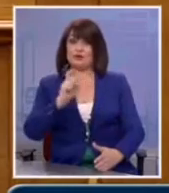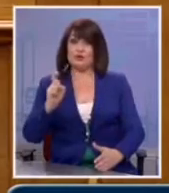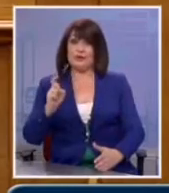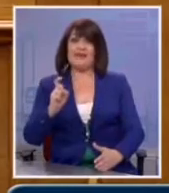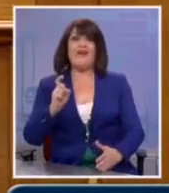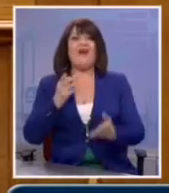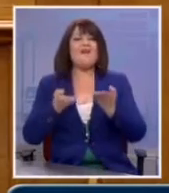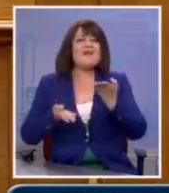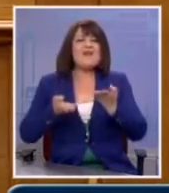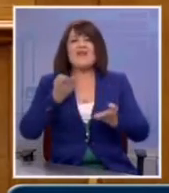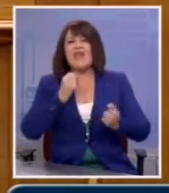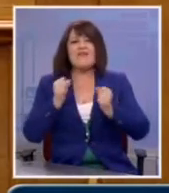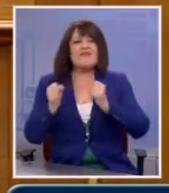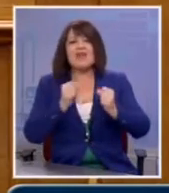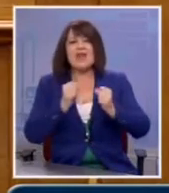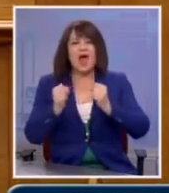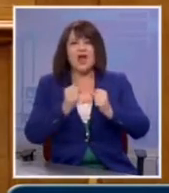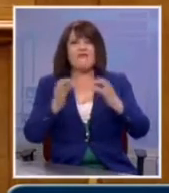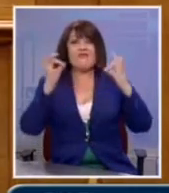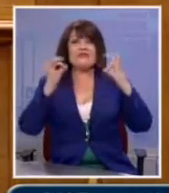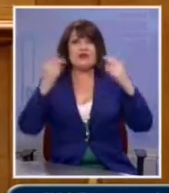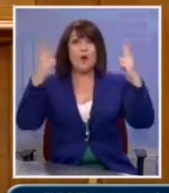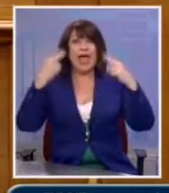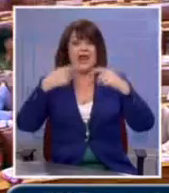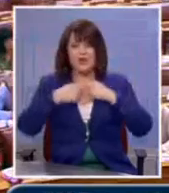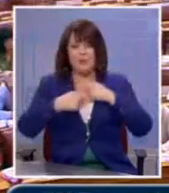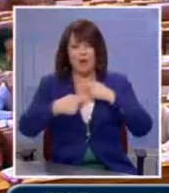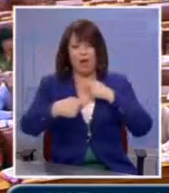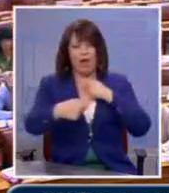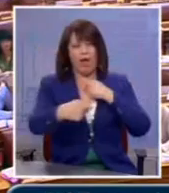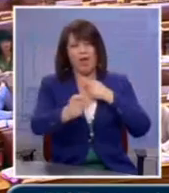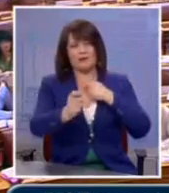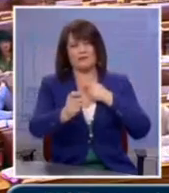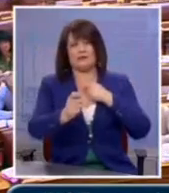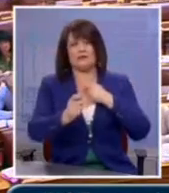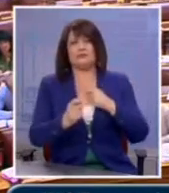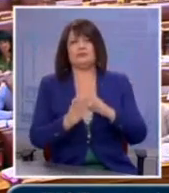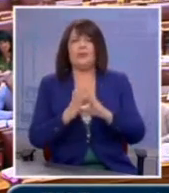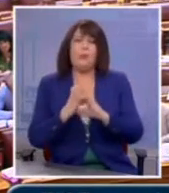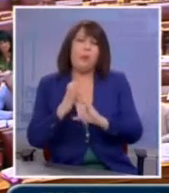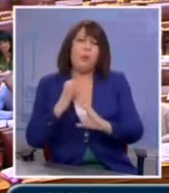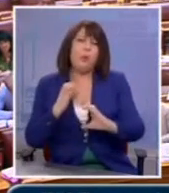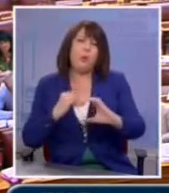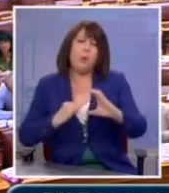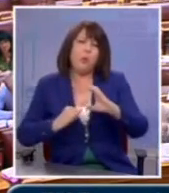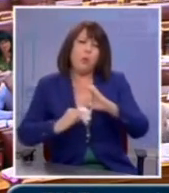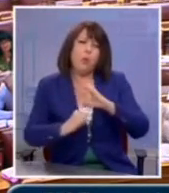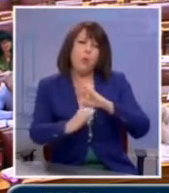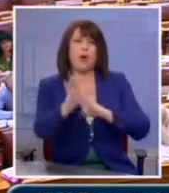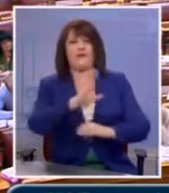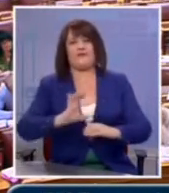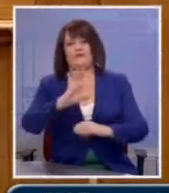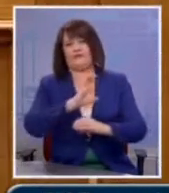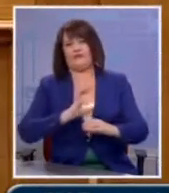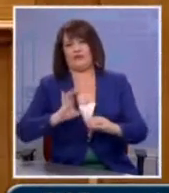κυβικά μέτρα φυσικού αερίου. Μιλάμε για έναν από τους μεγαλύτερους αγωγούς στην Ευρώπη και